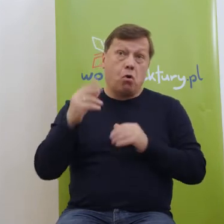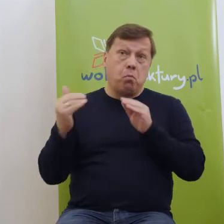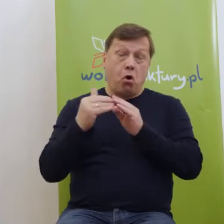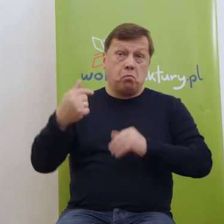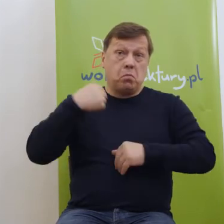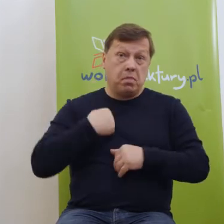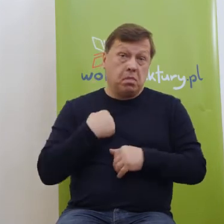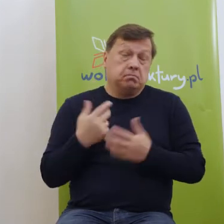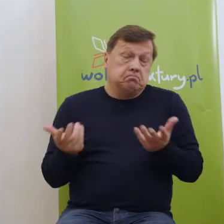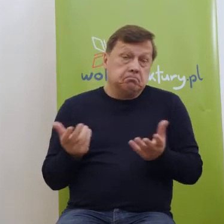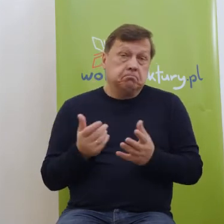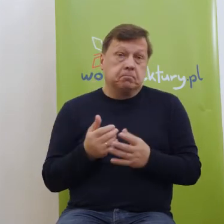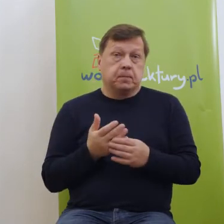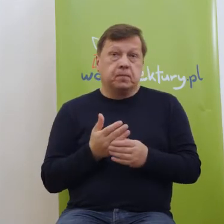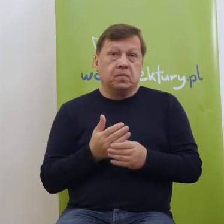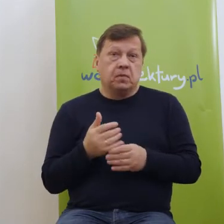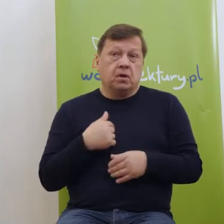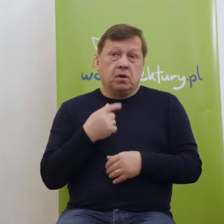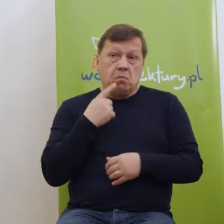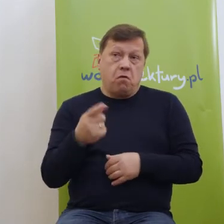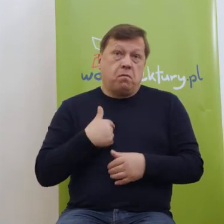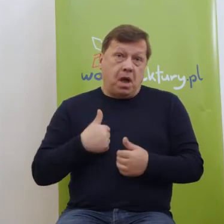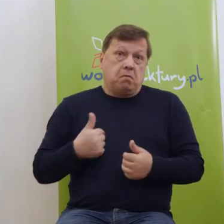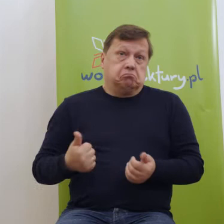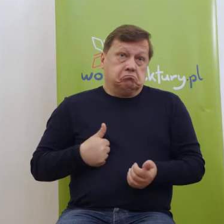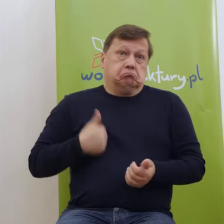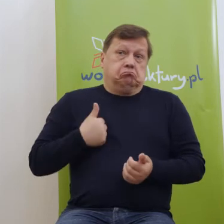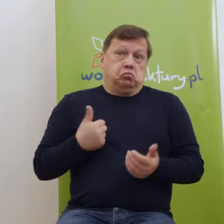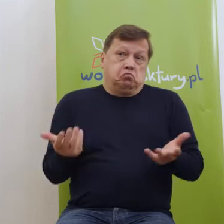to potraktuję to jako zaszczyt, że mogę